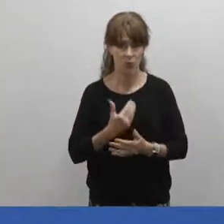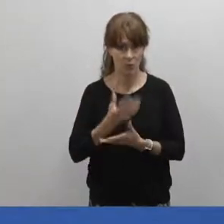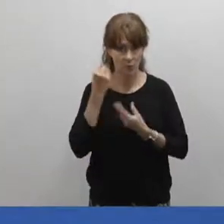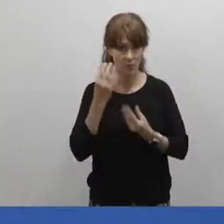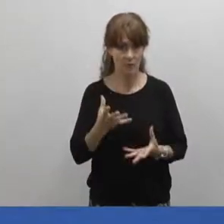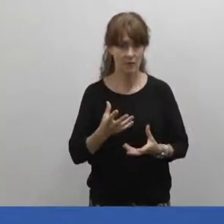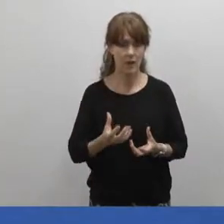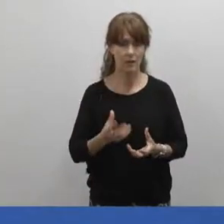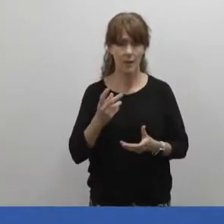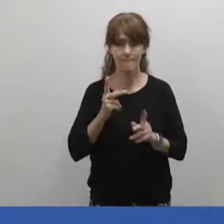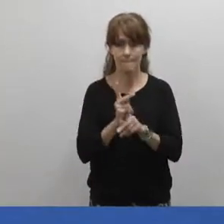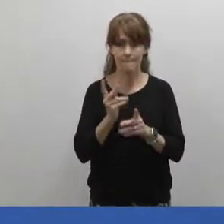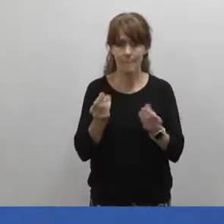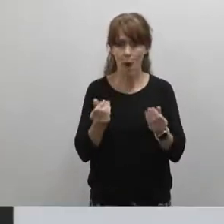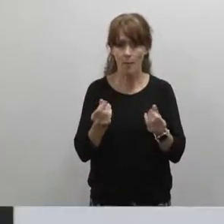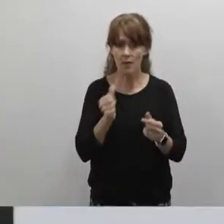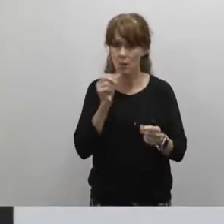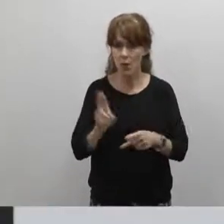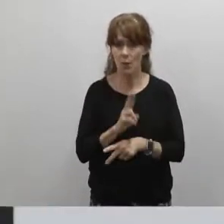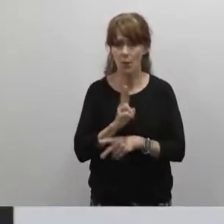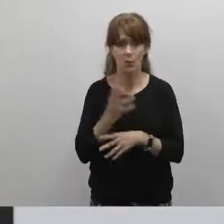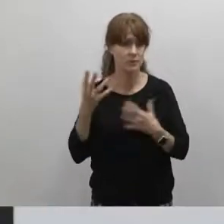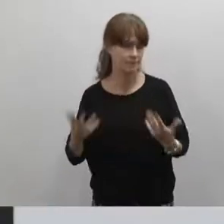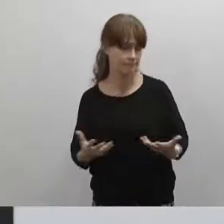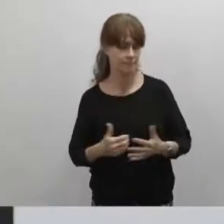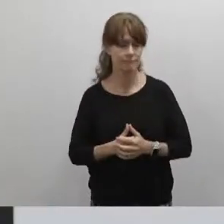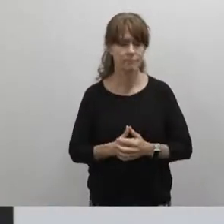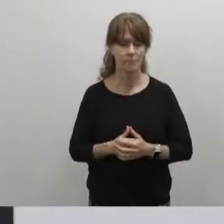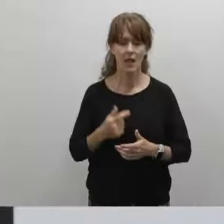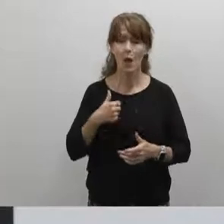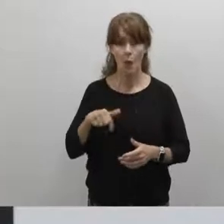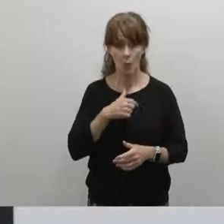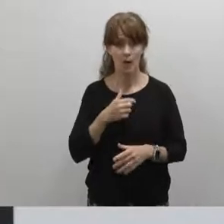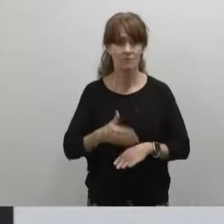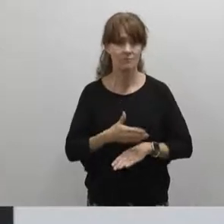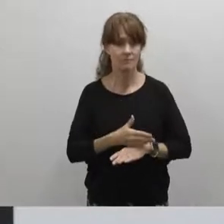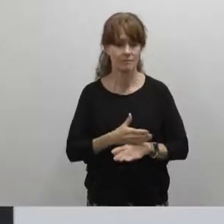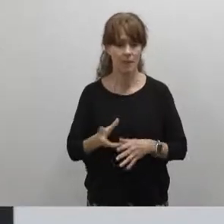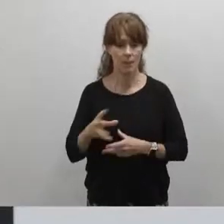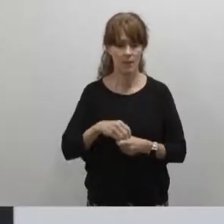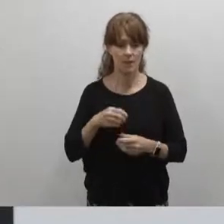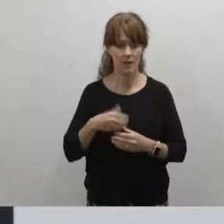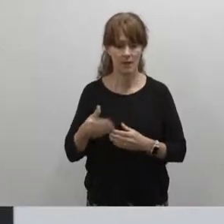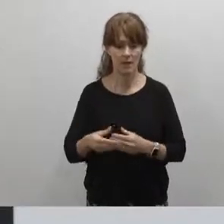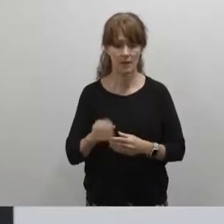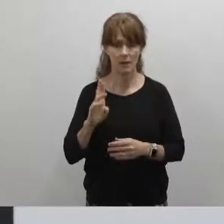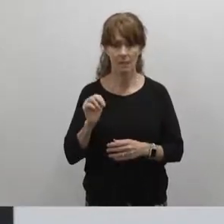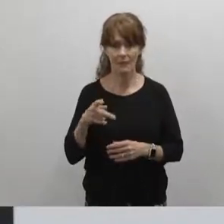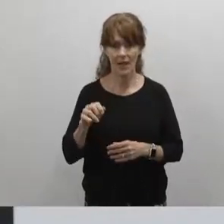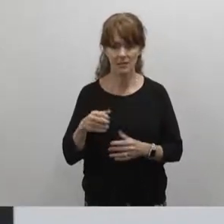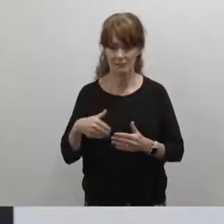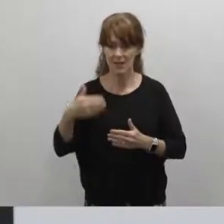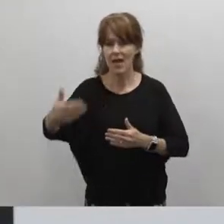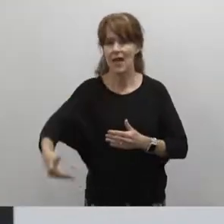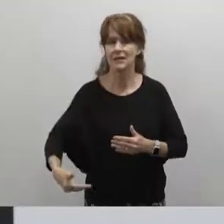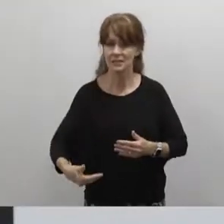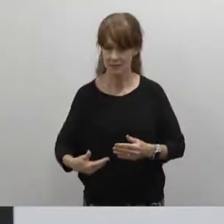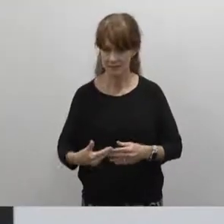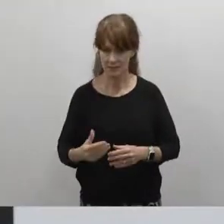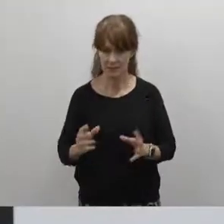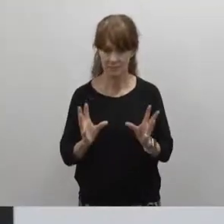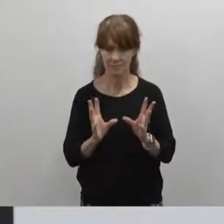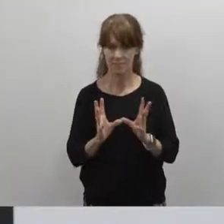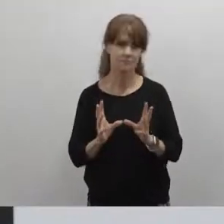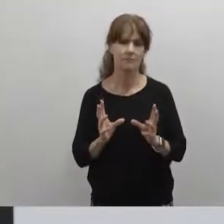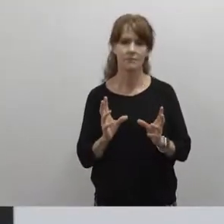loại bức tranh chỉ riêng ai thưa ban update tham mưu về phần từ những chấm đoạn những lo và riêng những